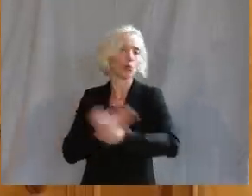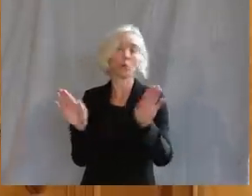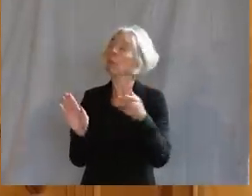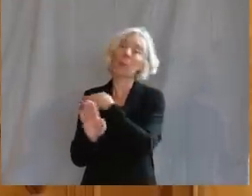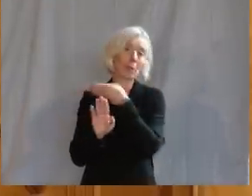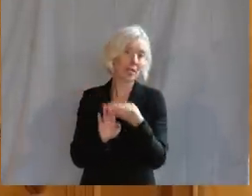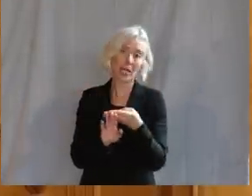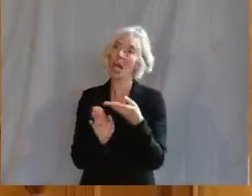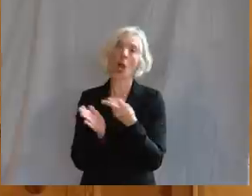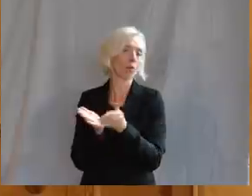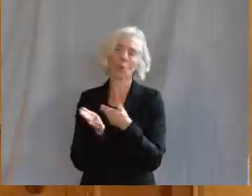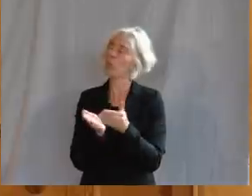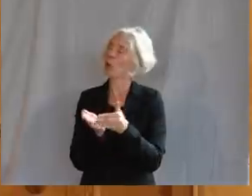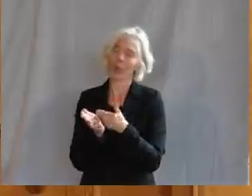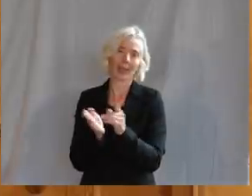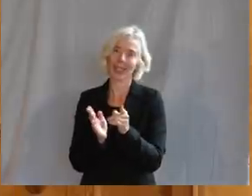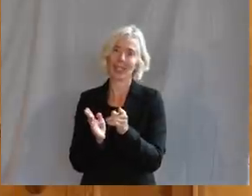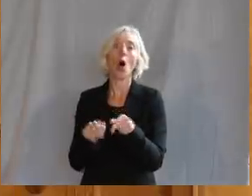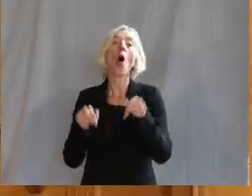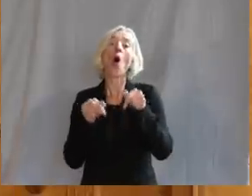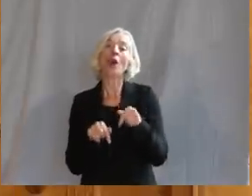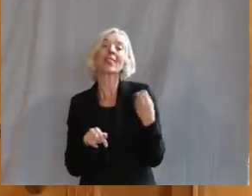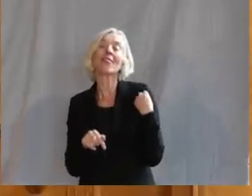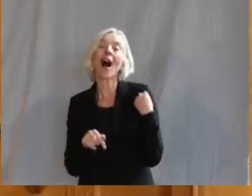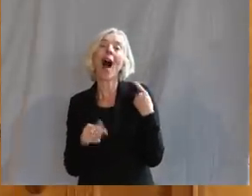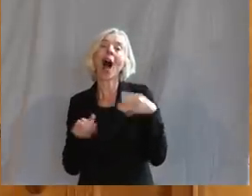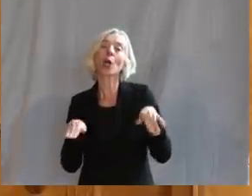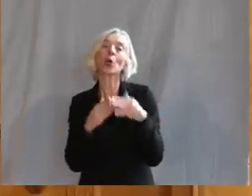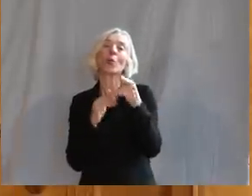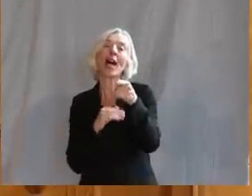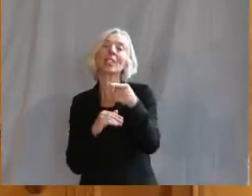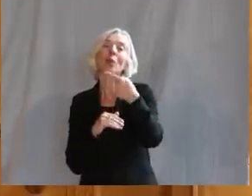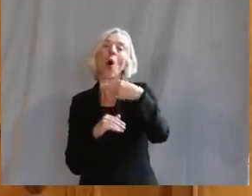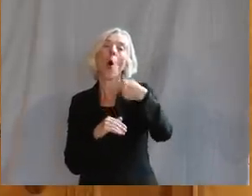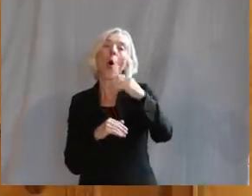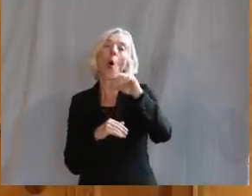und Quarantänemaßnahmen beim Holbein-Gymnasium, Werner-von-Siemens-Mittelschule,